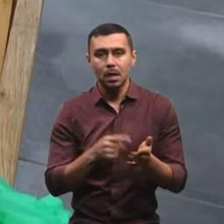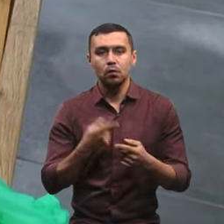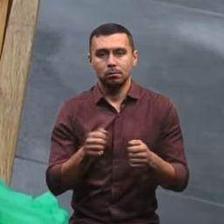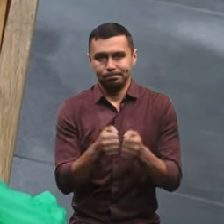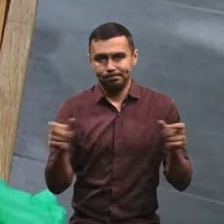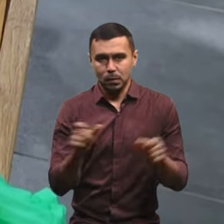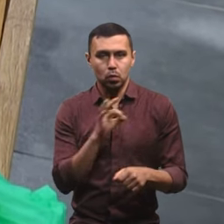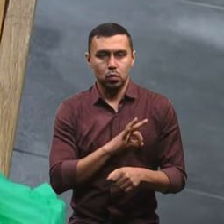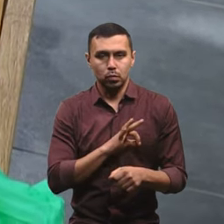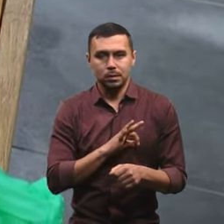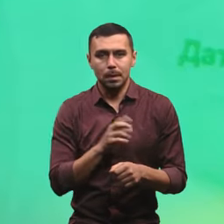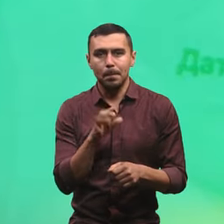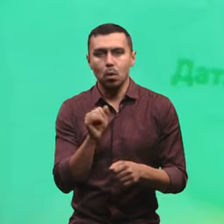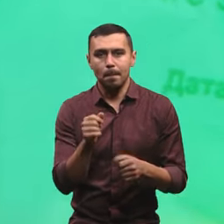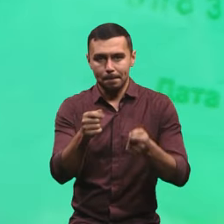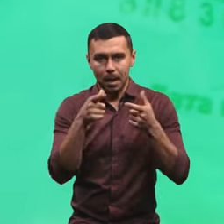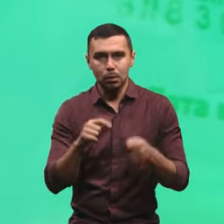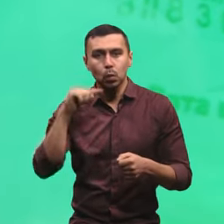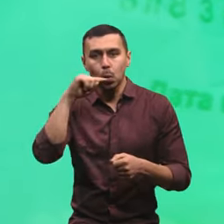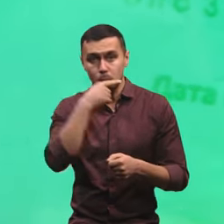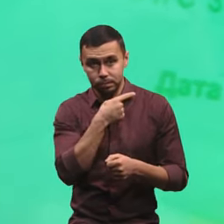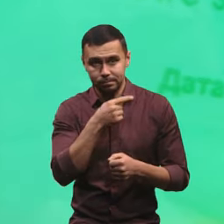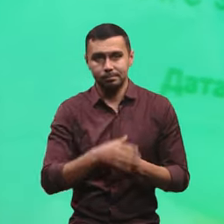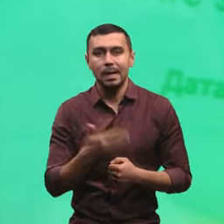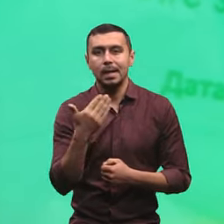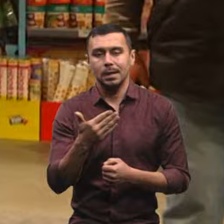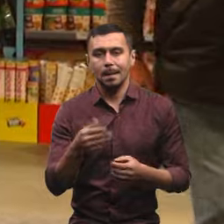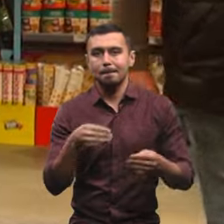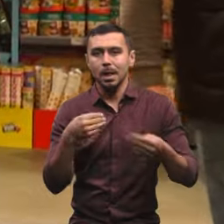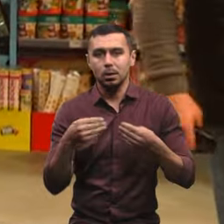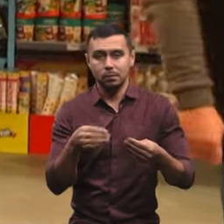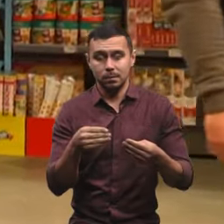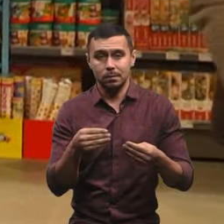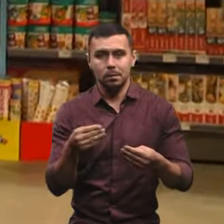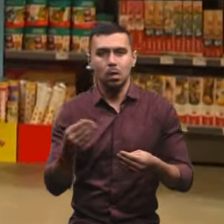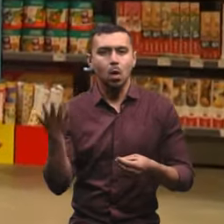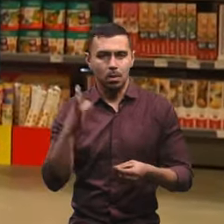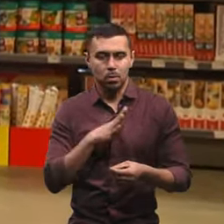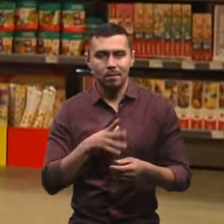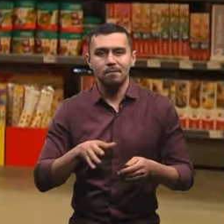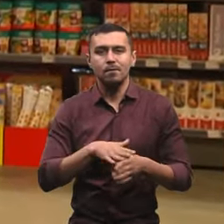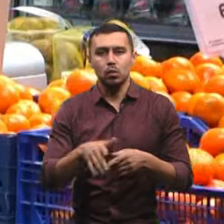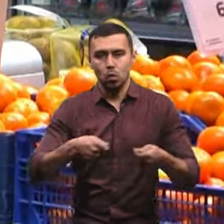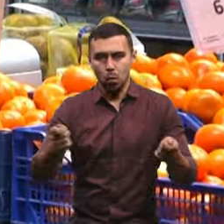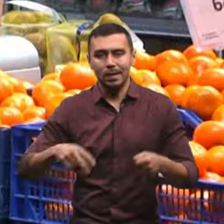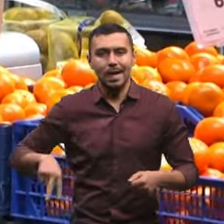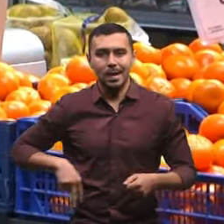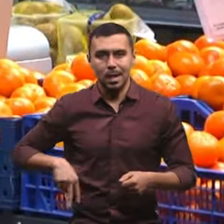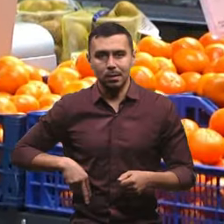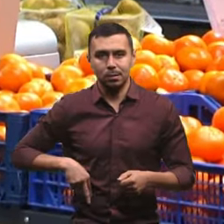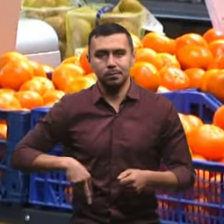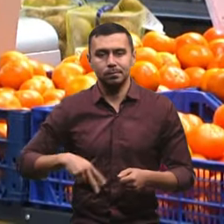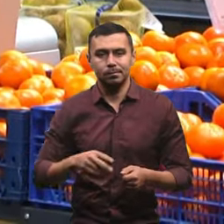супермаркеті користуються біорозкладними пакетами з кукурудзяного крохмалю. Їх пластикові аналоги, за словами виконуючого обов'язки директора Віктора